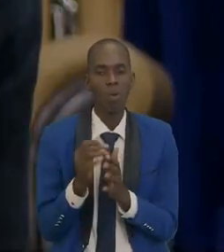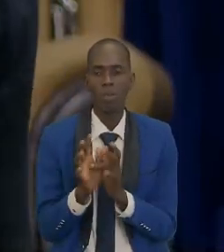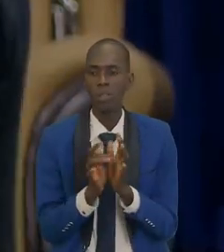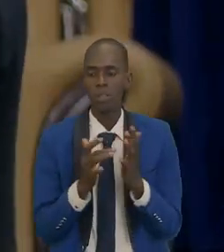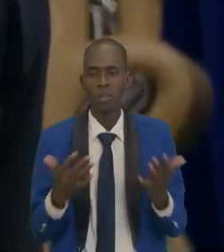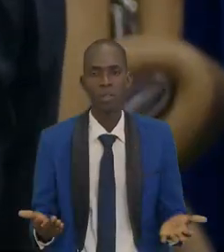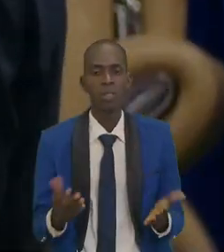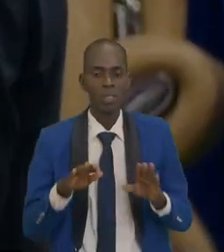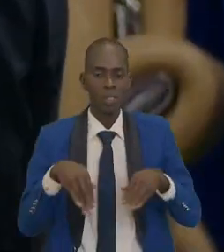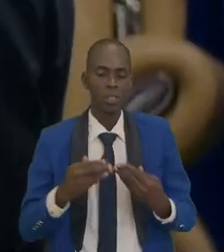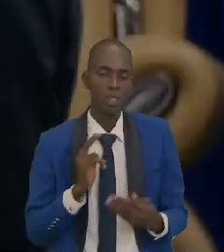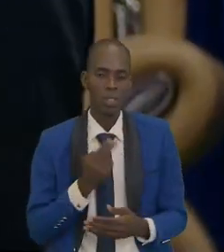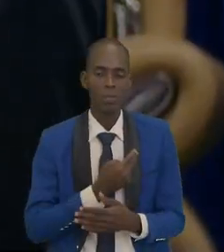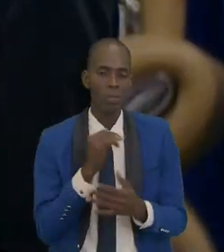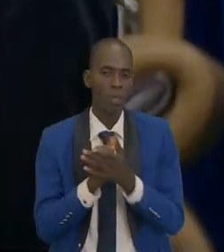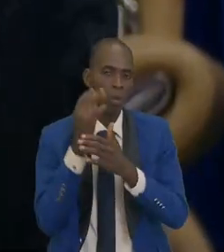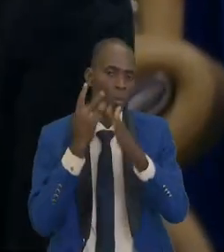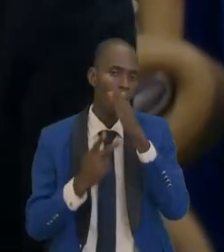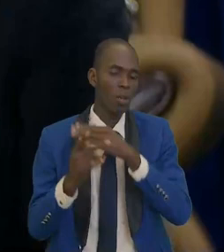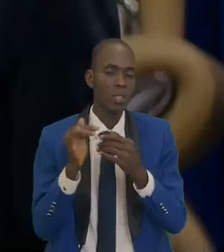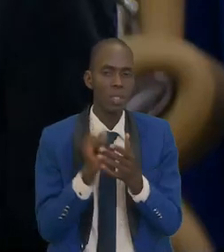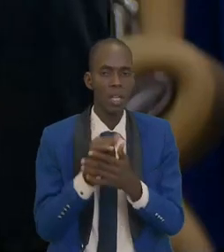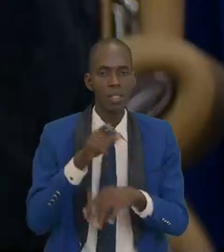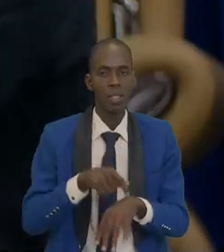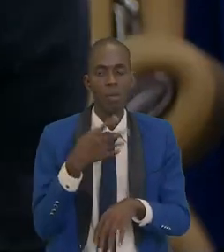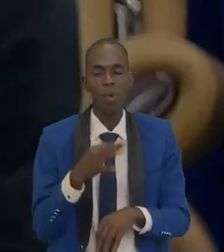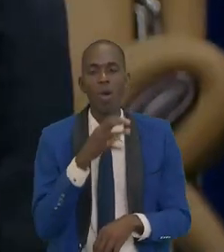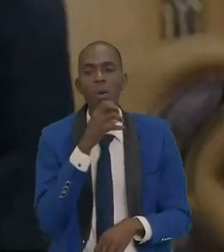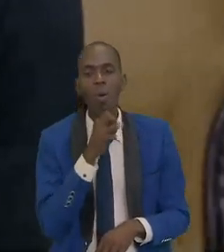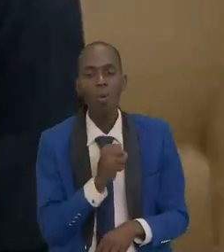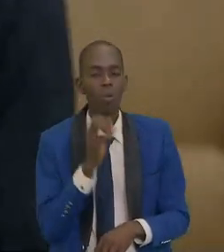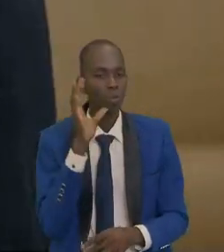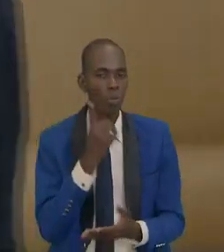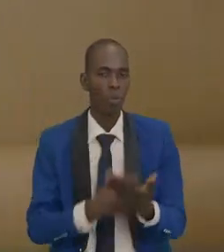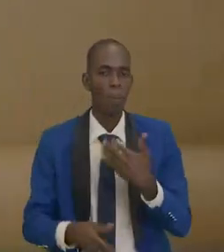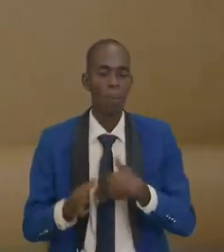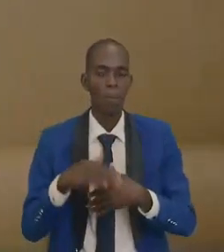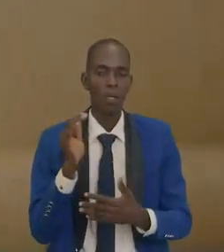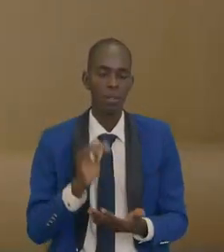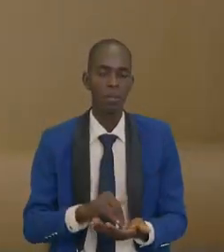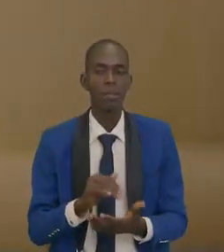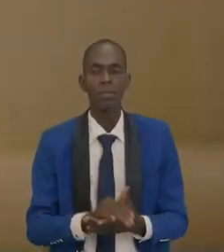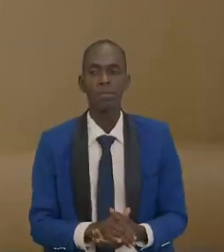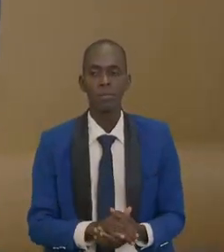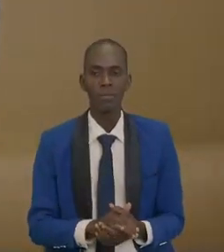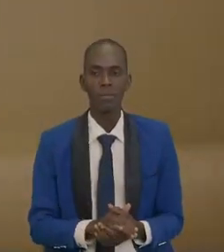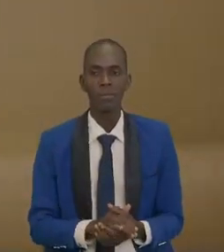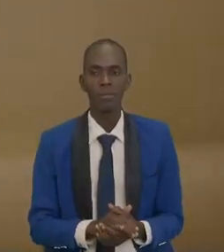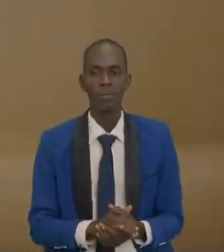les Écritures nous donnent les prophéties, que ce temps des temps anciens reviendra.